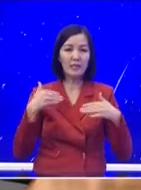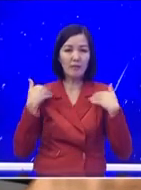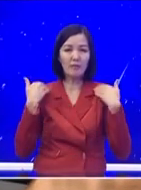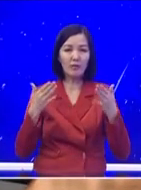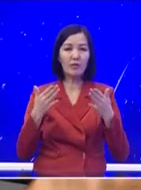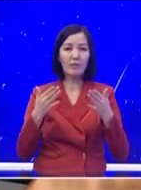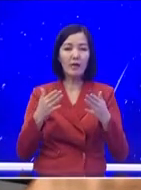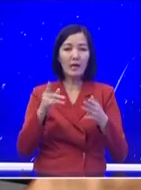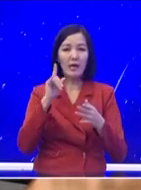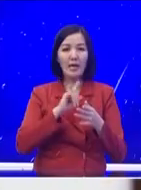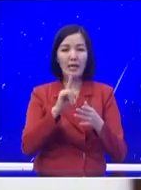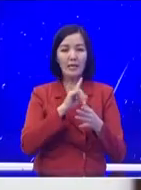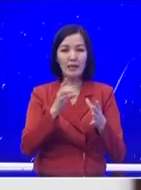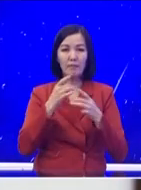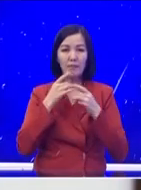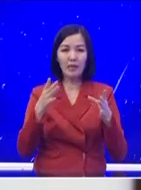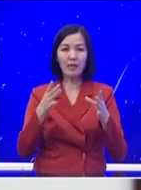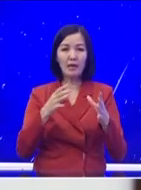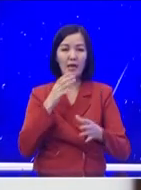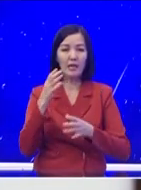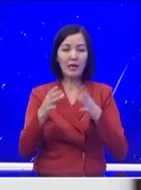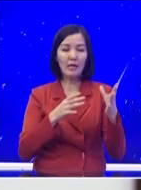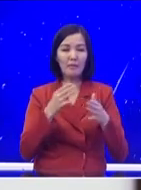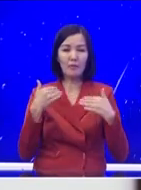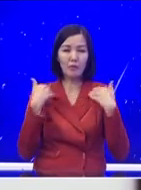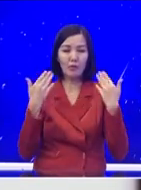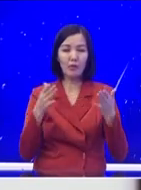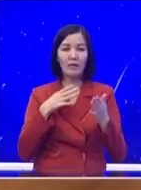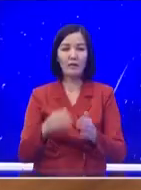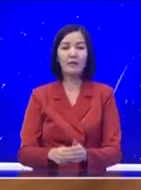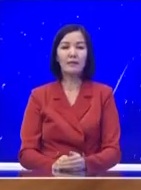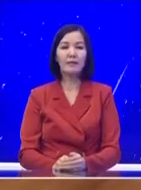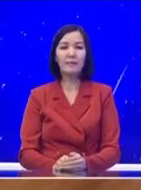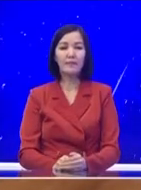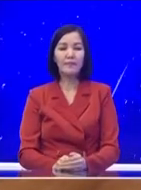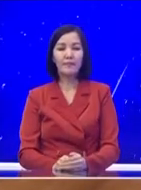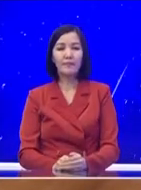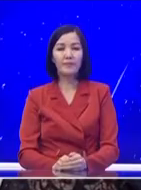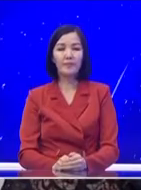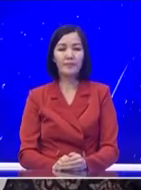лебізін жеткізіп, келе жатқан әйелдердің халықаралық мерекесімен құттықтады.